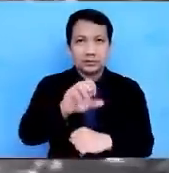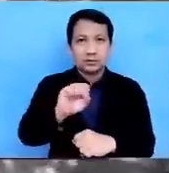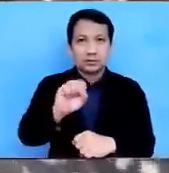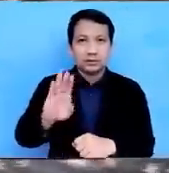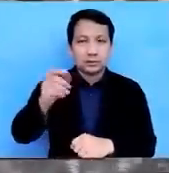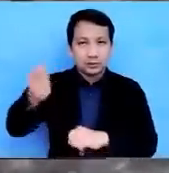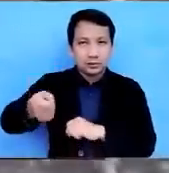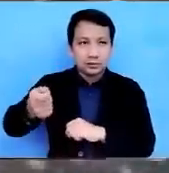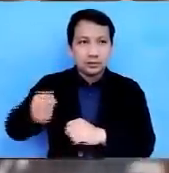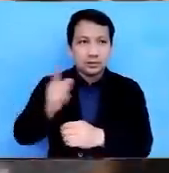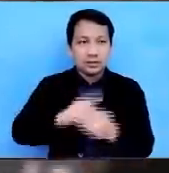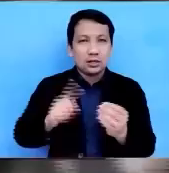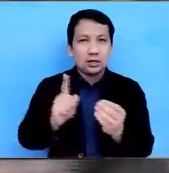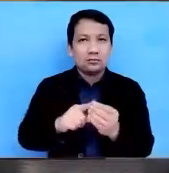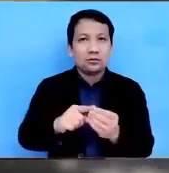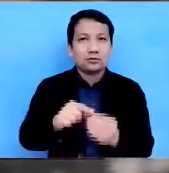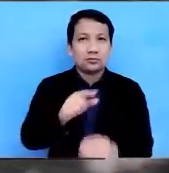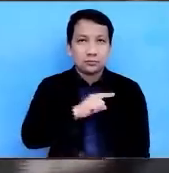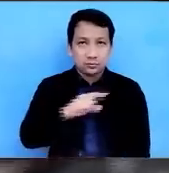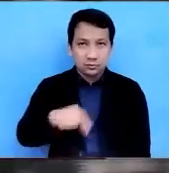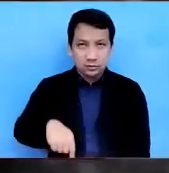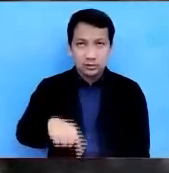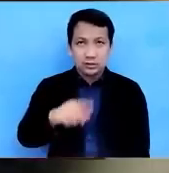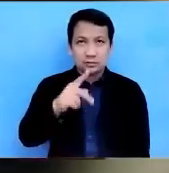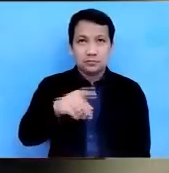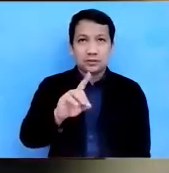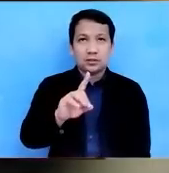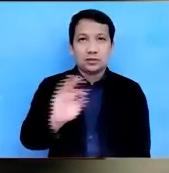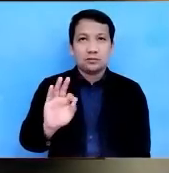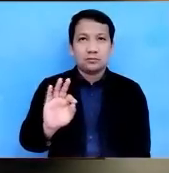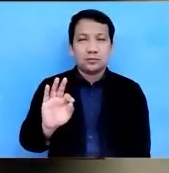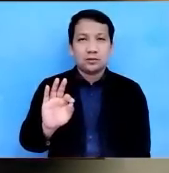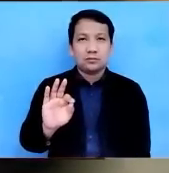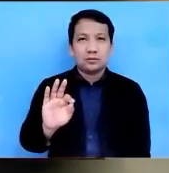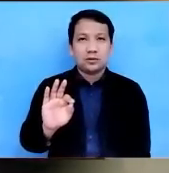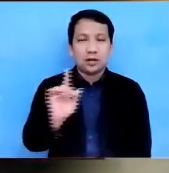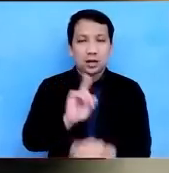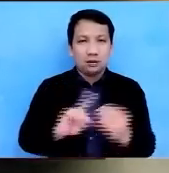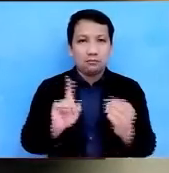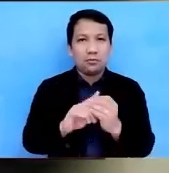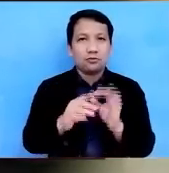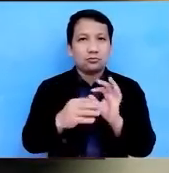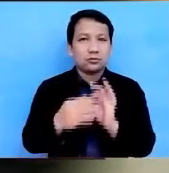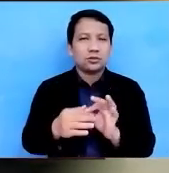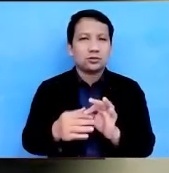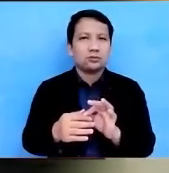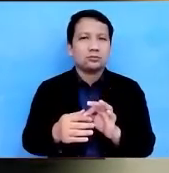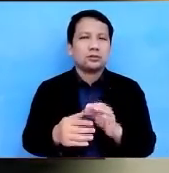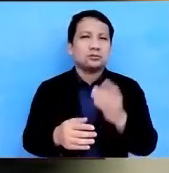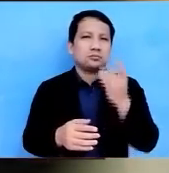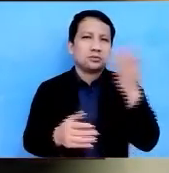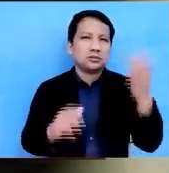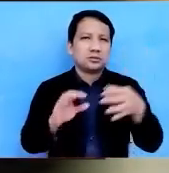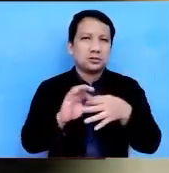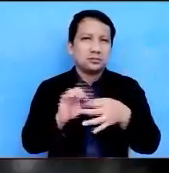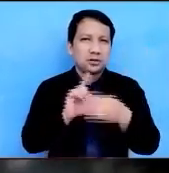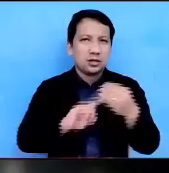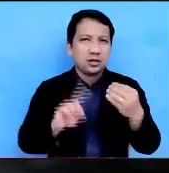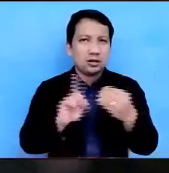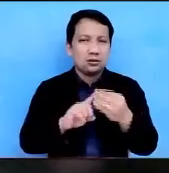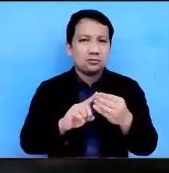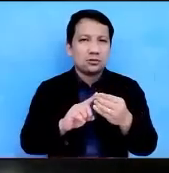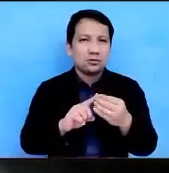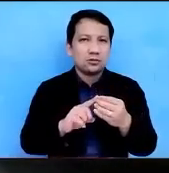sa tinaguri ang pork barrel queen na si Janet Napoles. Kaugnayan sa 16 na graft cases na may kinalaman sa Priority